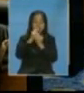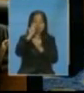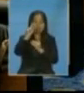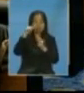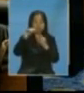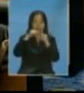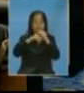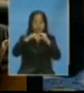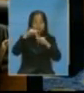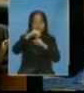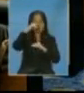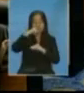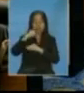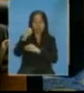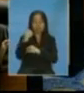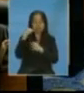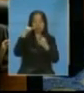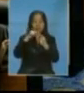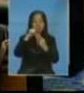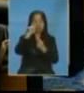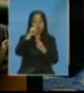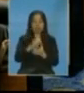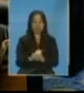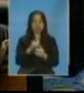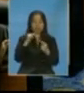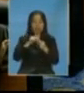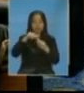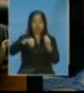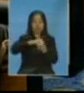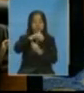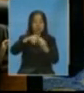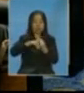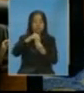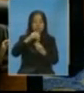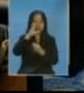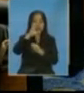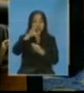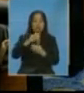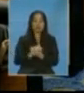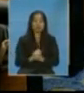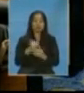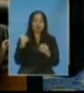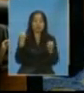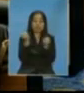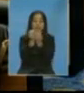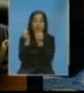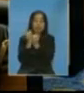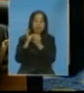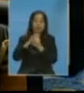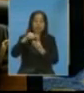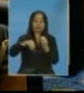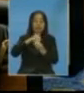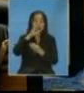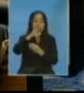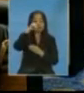มันเป็นสถานการณ์อะไรมันคือสถานการณ์วิกฤตเศรษฐกิจโลกกระทบถึงเศรษฐกิจไทยซึ่งตกต่